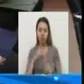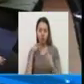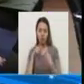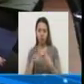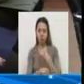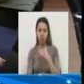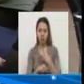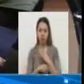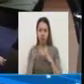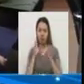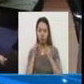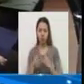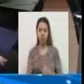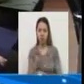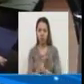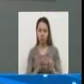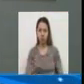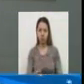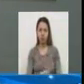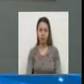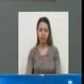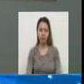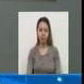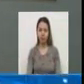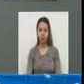мәдениет қалыптастырудың бүгінгі жай-күйі талқыланды.